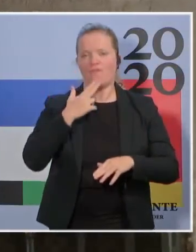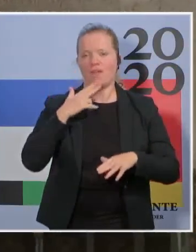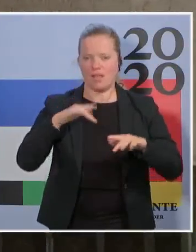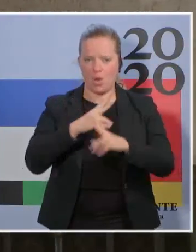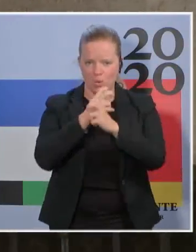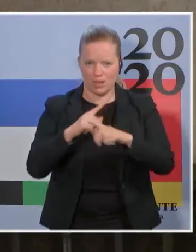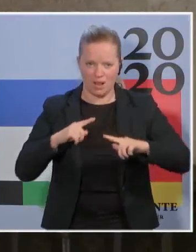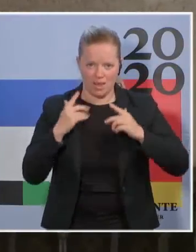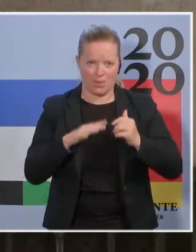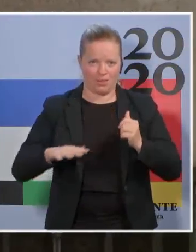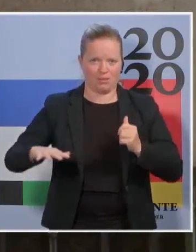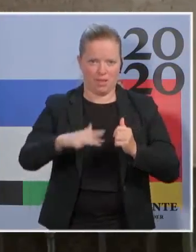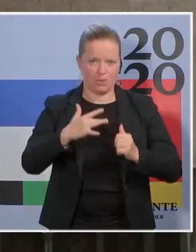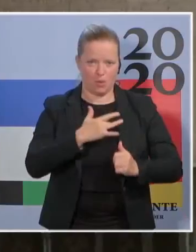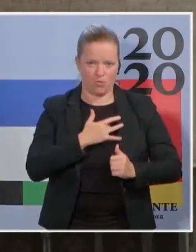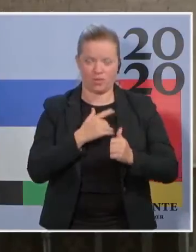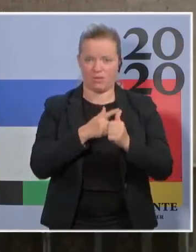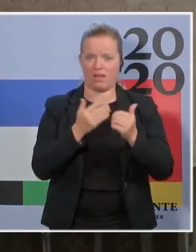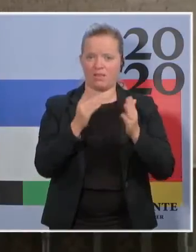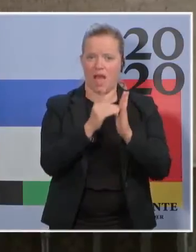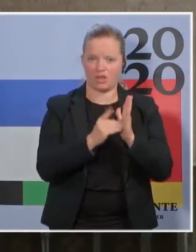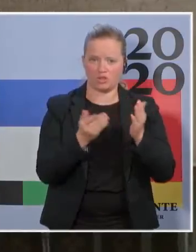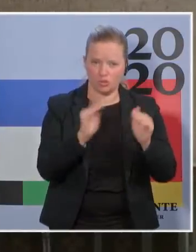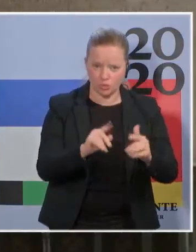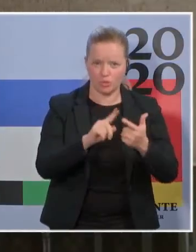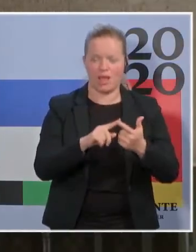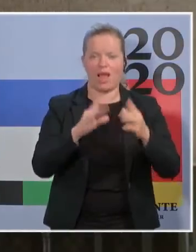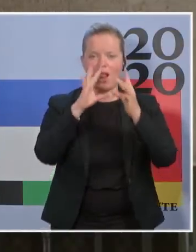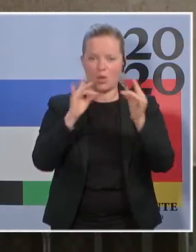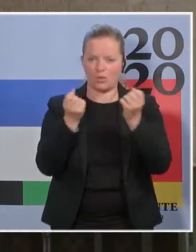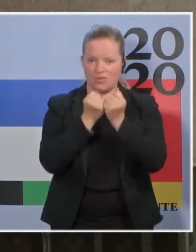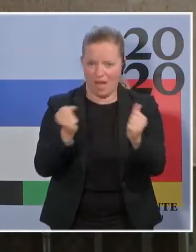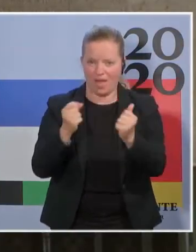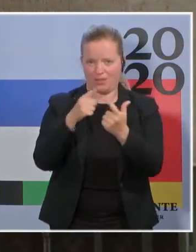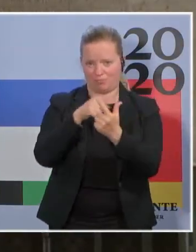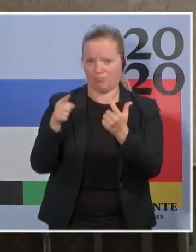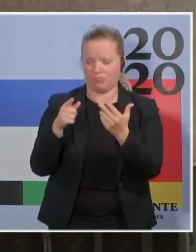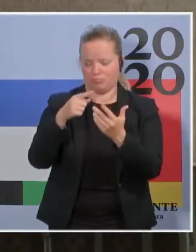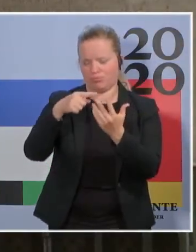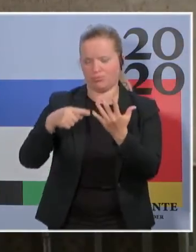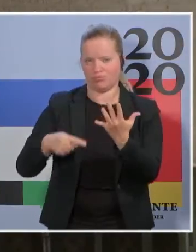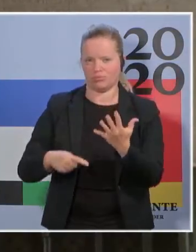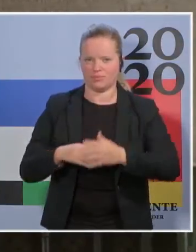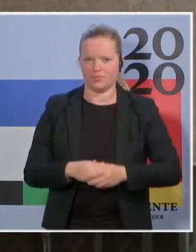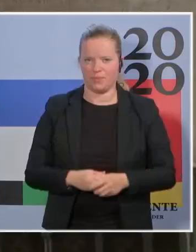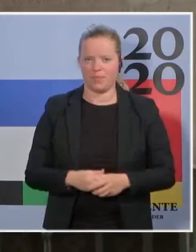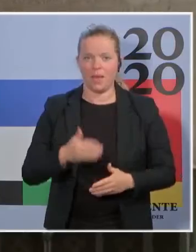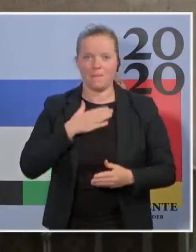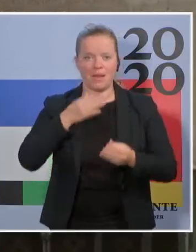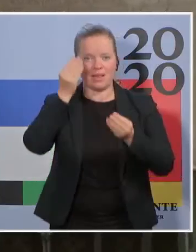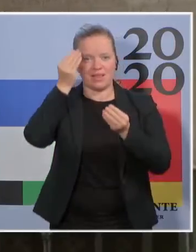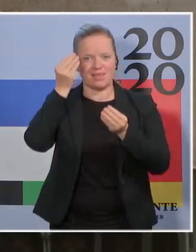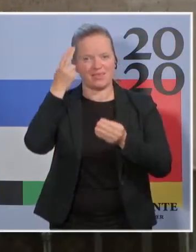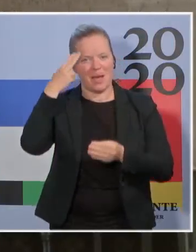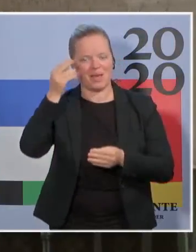leben, betroffen sein, vom Datenschutz bis zur Religionsfreiheit, um nur einige zu nennen. Meine Damen und Herren, zum